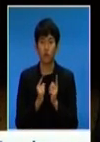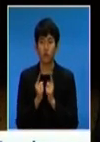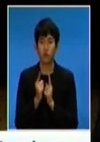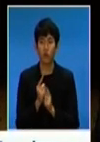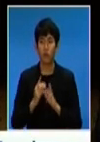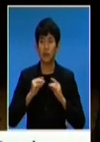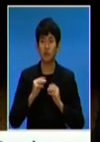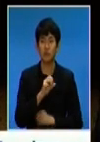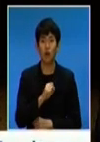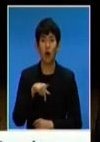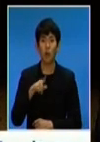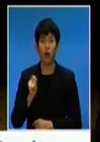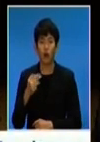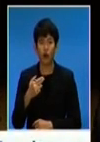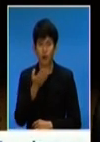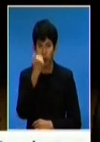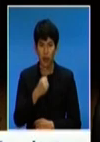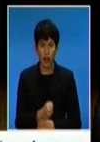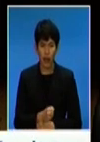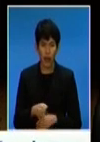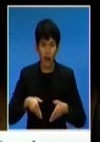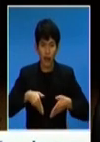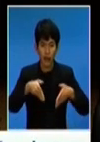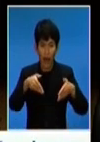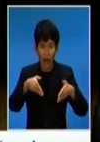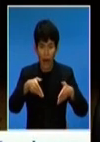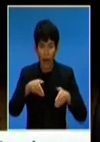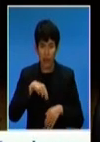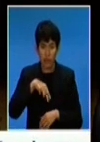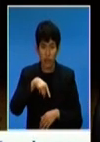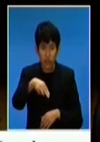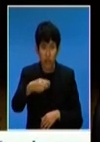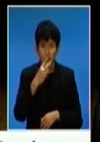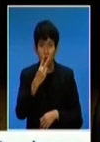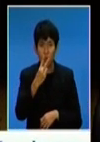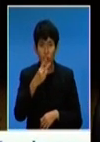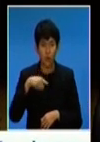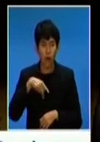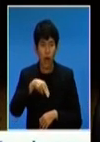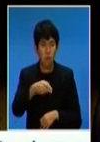ทำไมคุณลุงไม่ข้ามทางม้าลายคุณลุงตอบว่าเห็นทางม้าลายแต่ที่ไม่ข้ามเพราะไม่เห็นตำรวจ